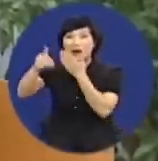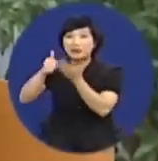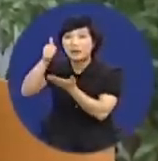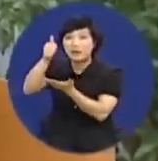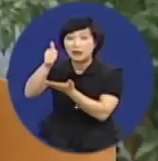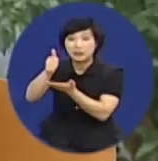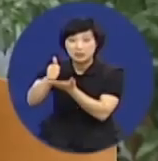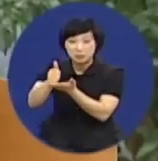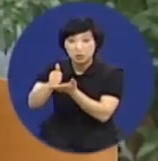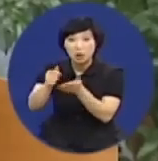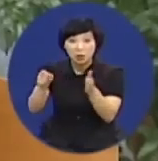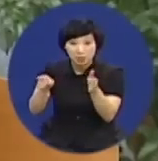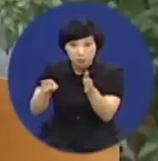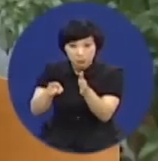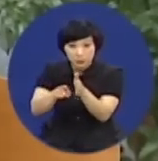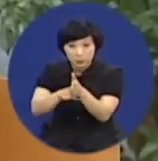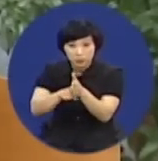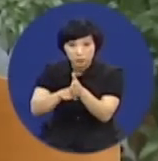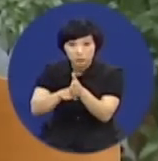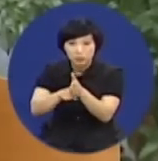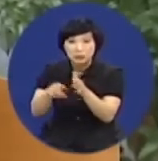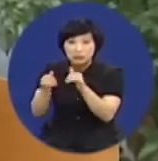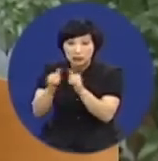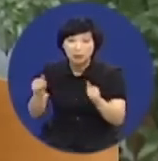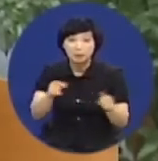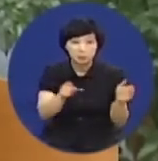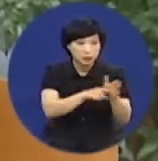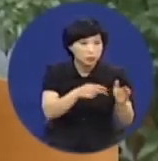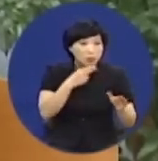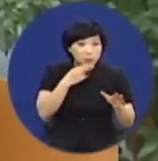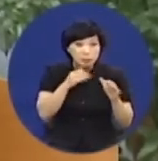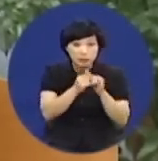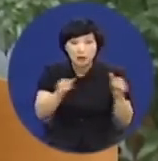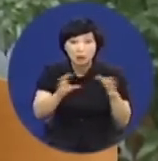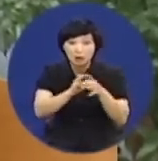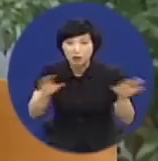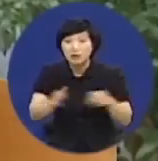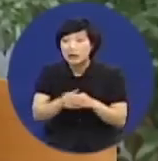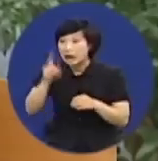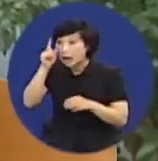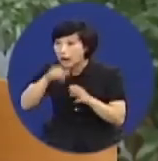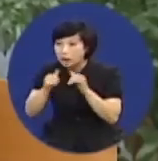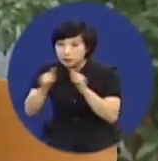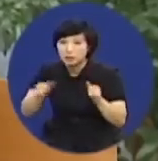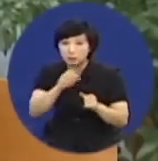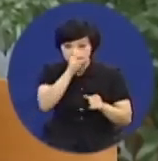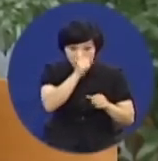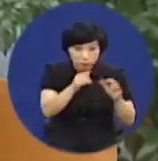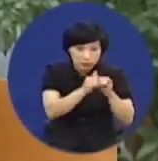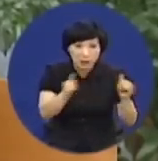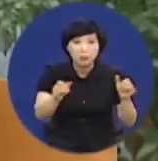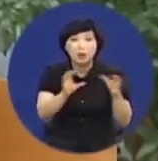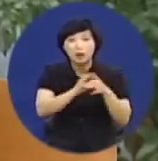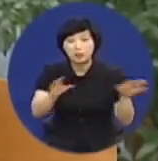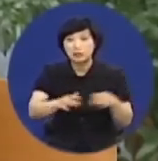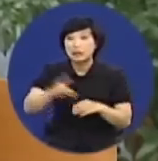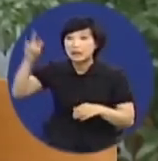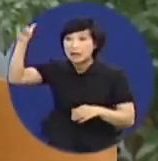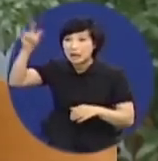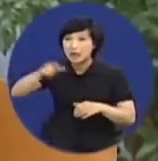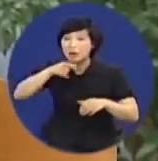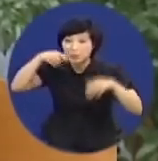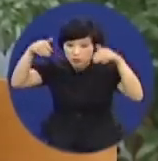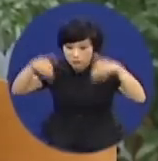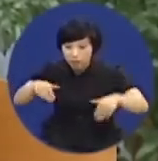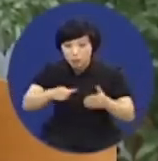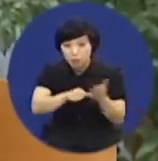神様を信じても信じなくても、悪人であっても善人であっても、